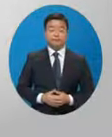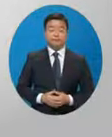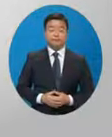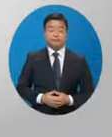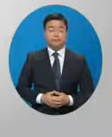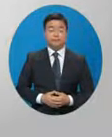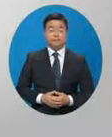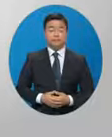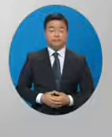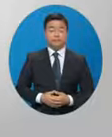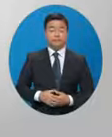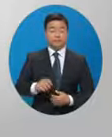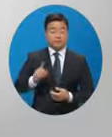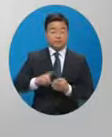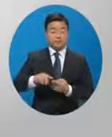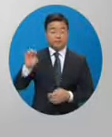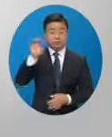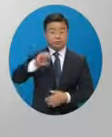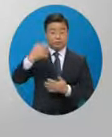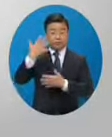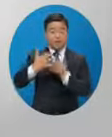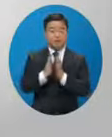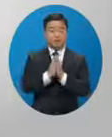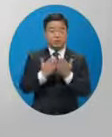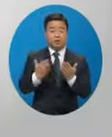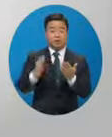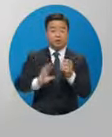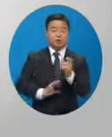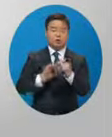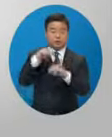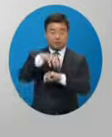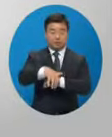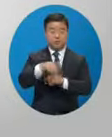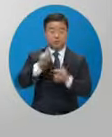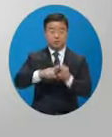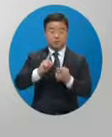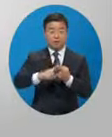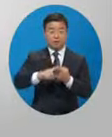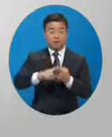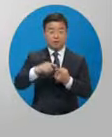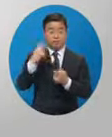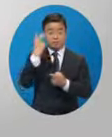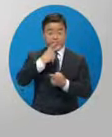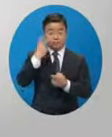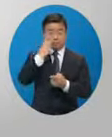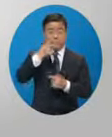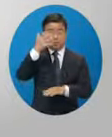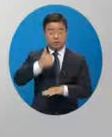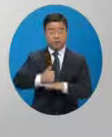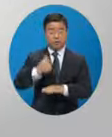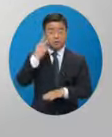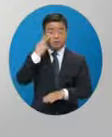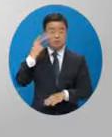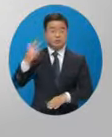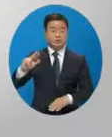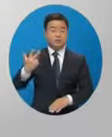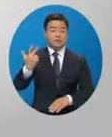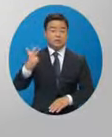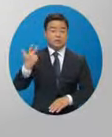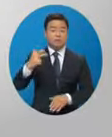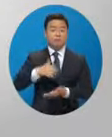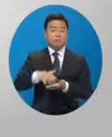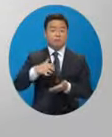유럽의 미디어 잡지 스피어스가 전 세계 박스오피스 매출을 조사한 결과 미국은 연간 700편 정도의 영화를 제작하는